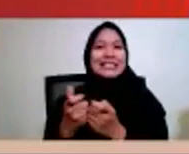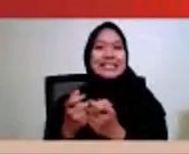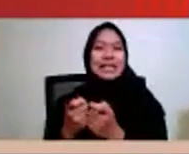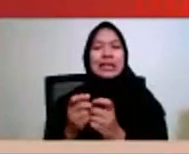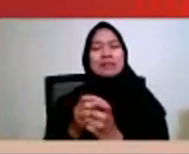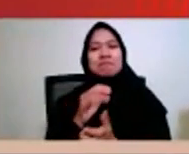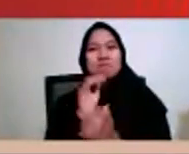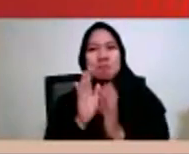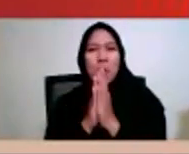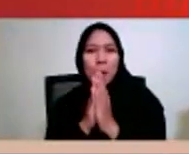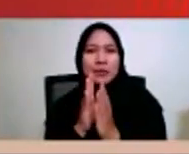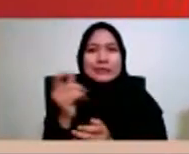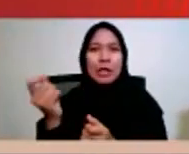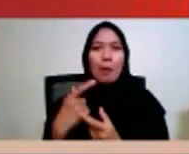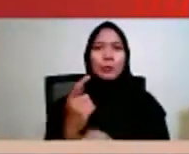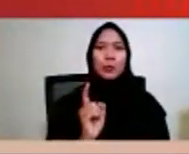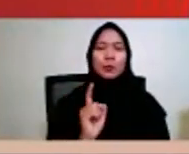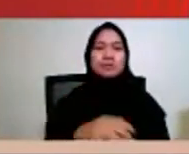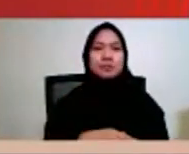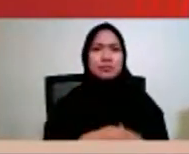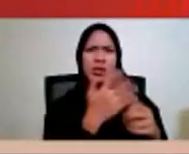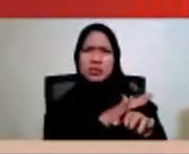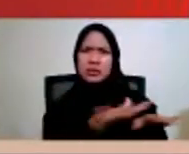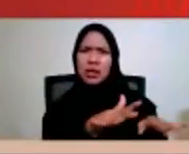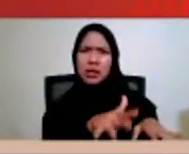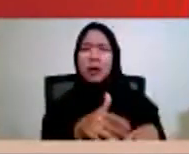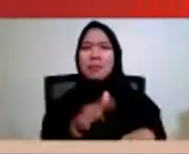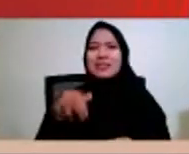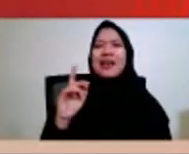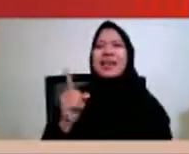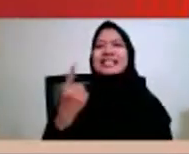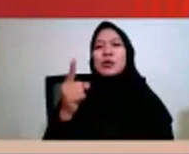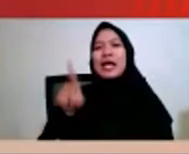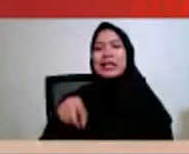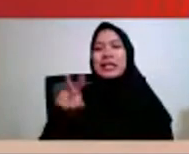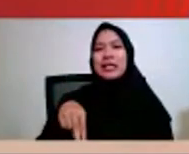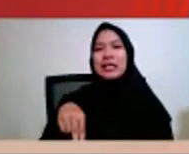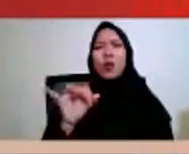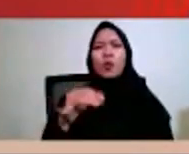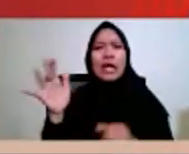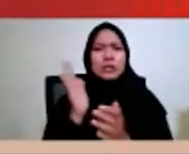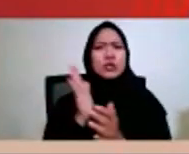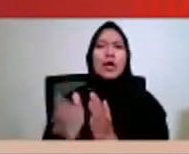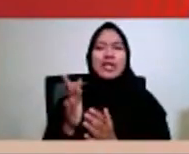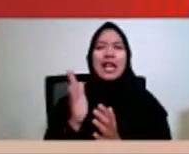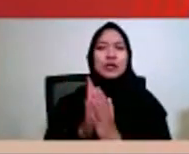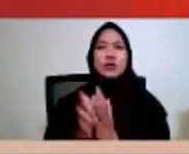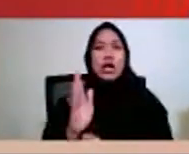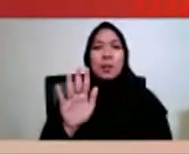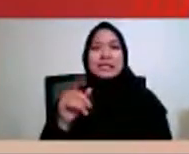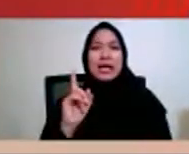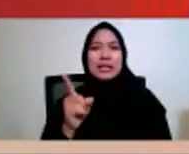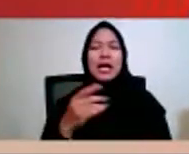dijawab terlebih dahulu wes entek Apa masih ada Pak satu lagi kalian kalau masih ada tak jawab